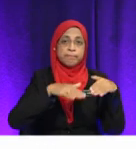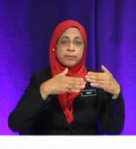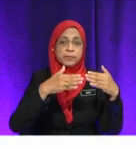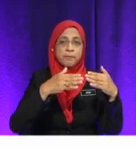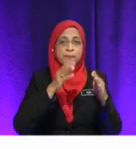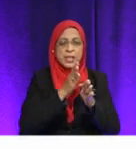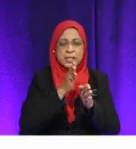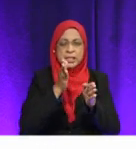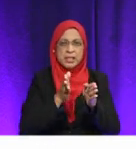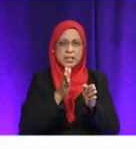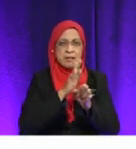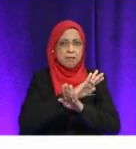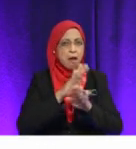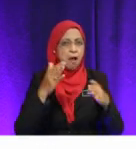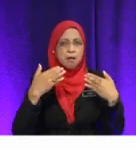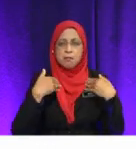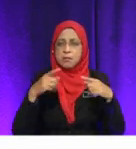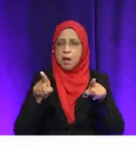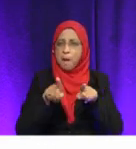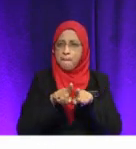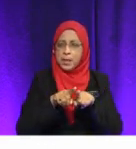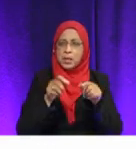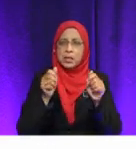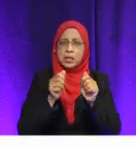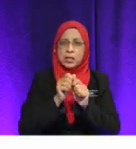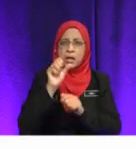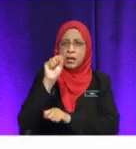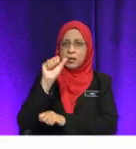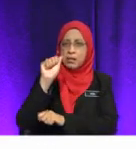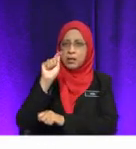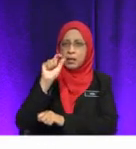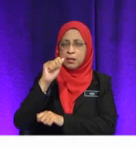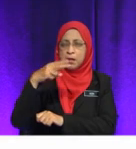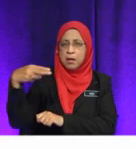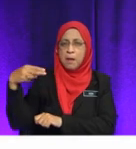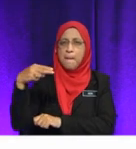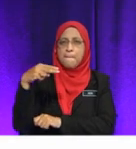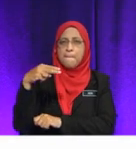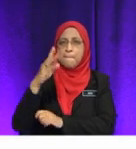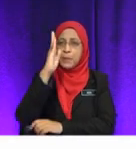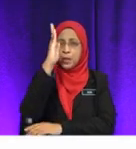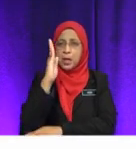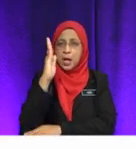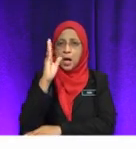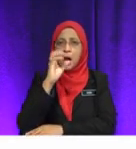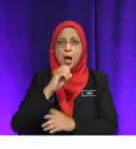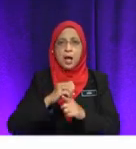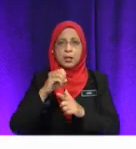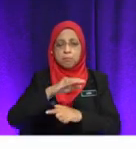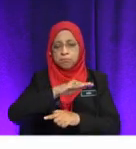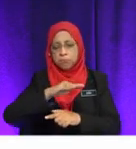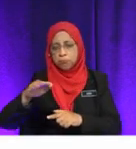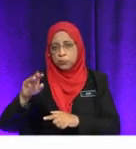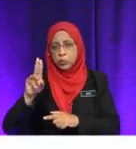pembukaan yang tidak selari dengan satah menegak atau setelah memupuk kalau yang tadi dia ada pembukaan menegak dan